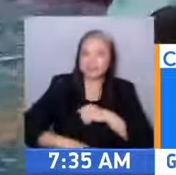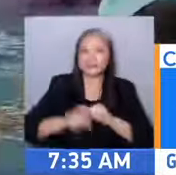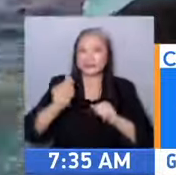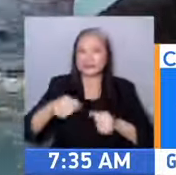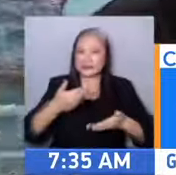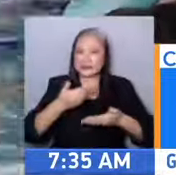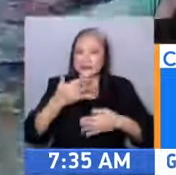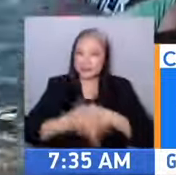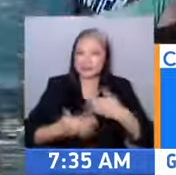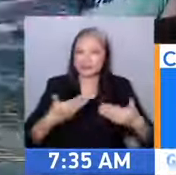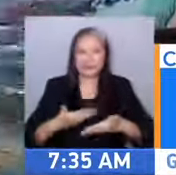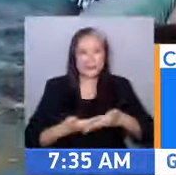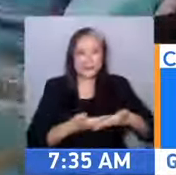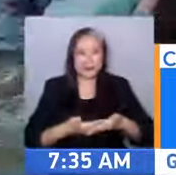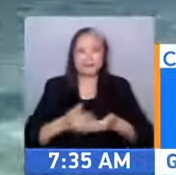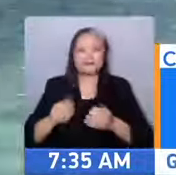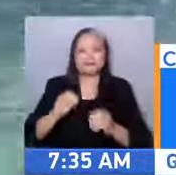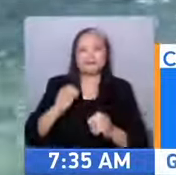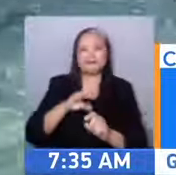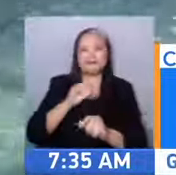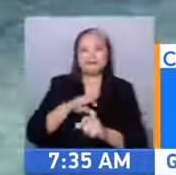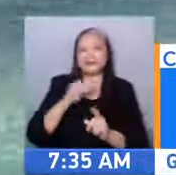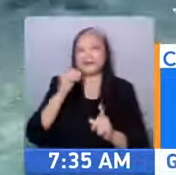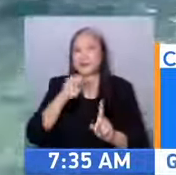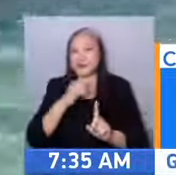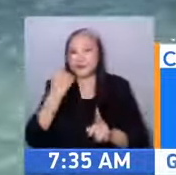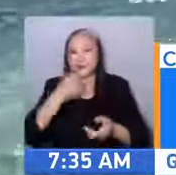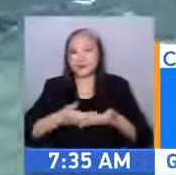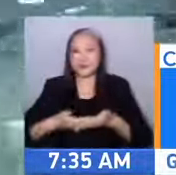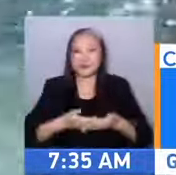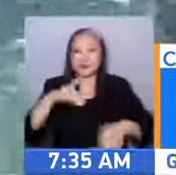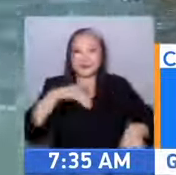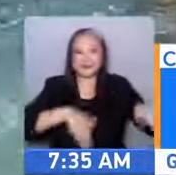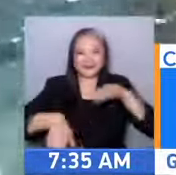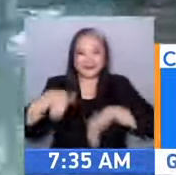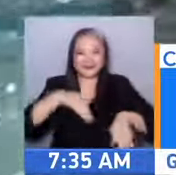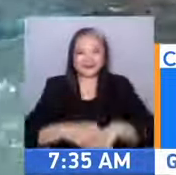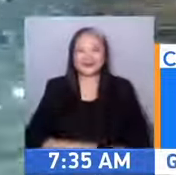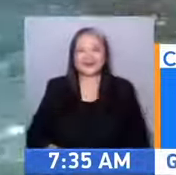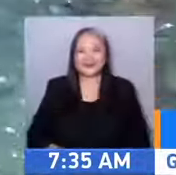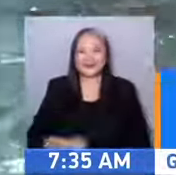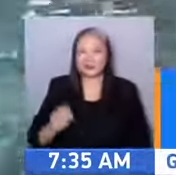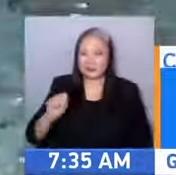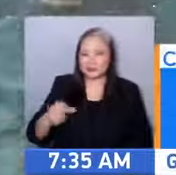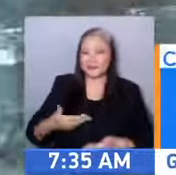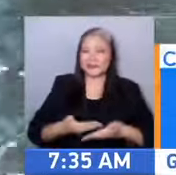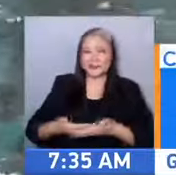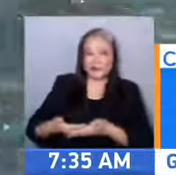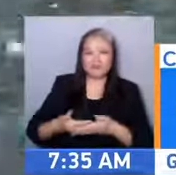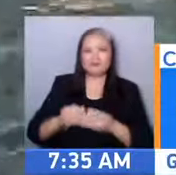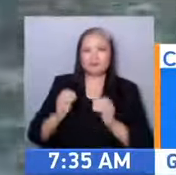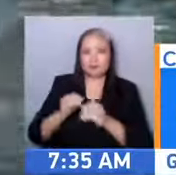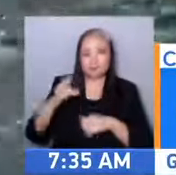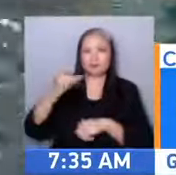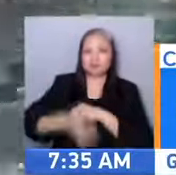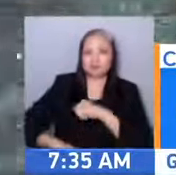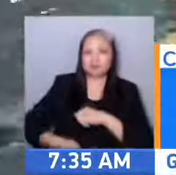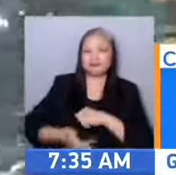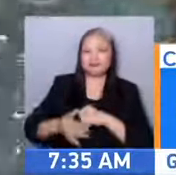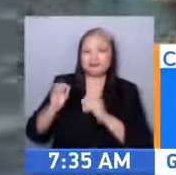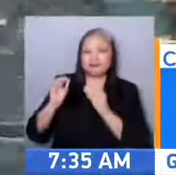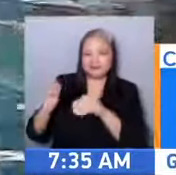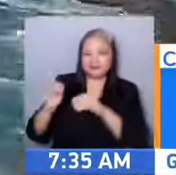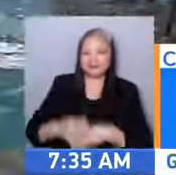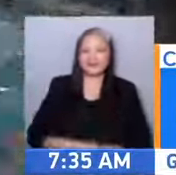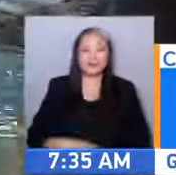nyo na sa swimming pool yung mga bata. Okay. Oo nga, no? Better talaga pag baby pa lang o mas bata pa. Oo. Coach, eto, may mga nakikita akong toys eh.